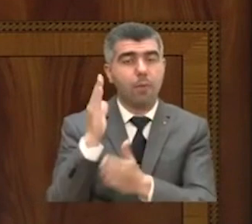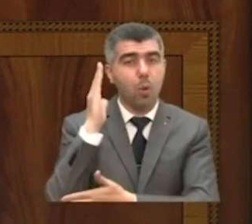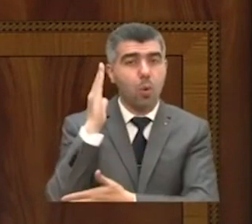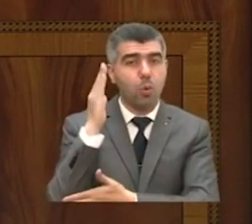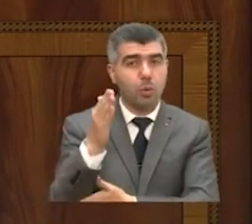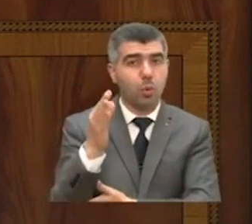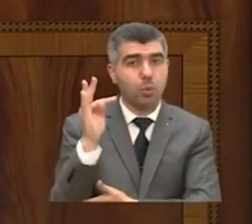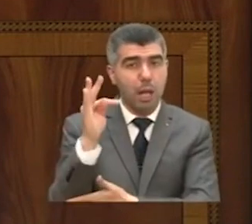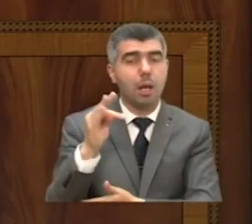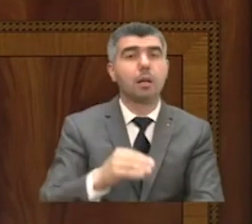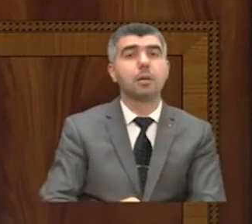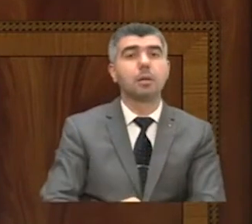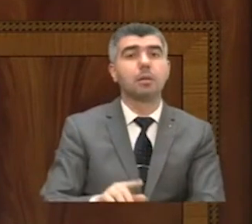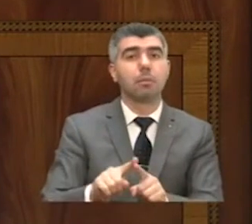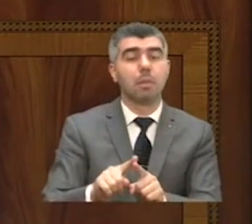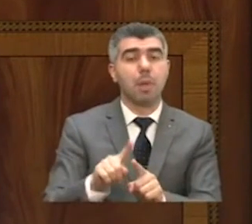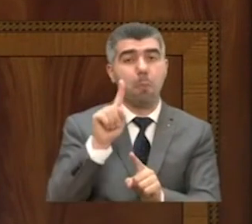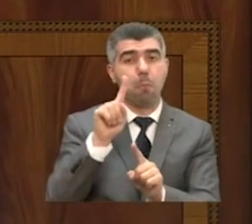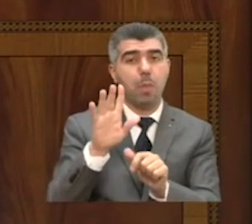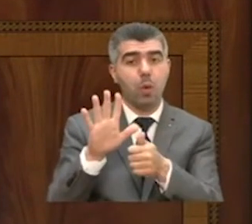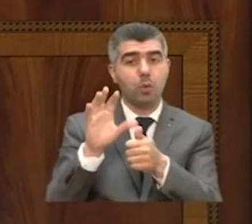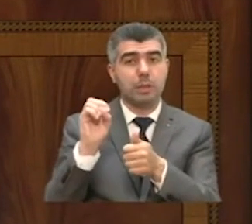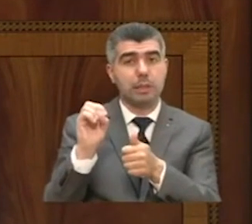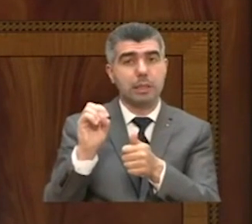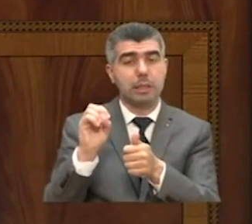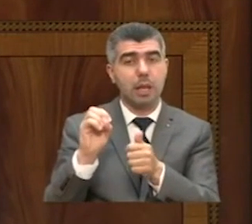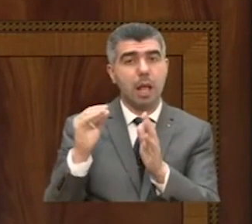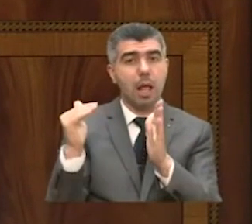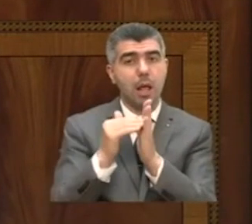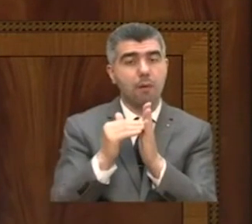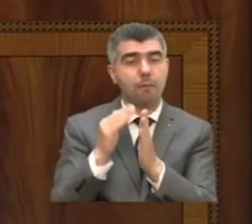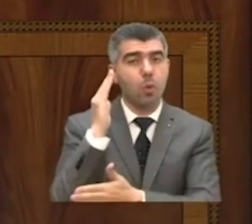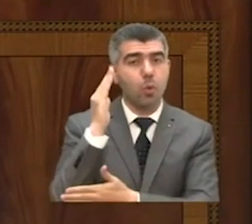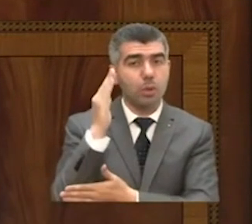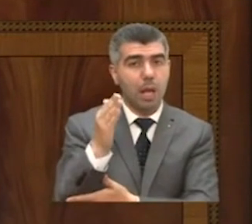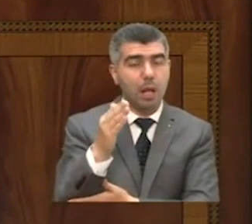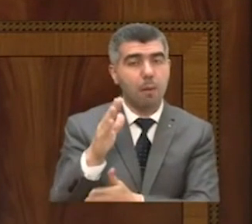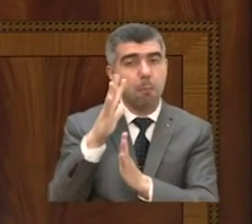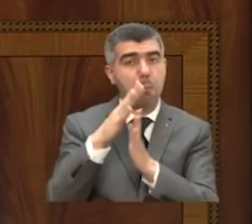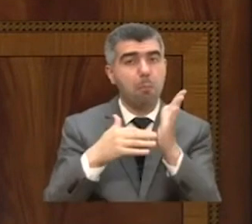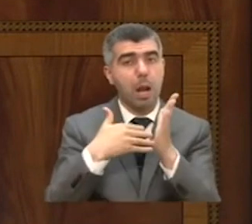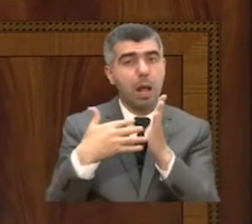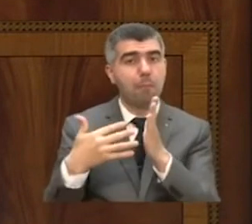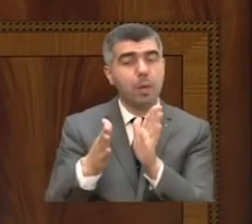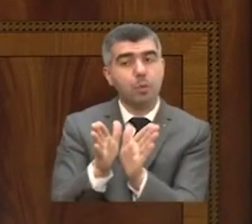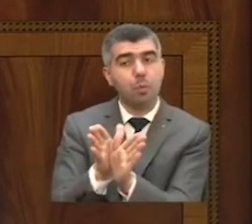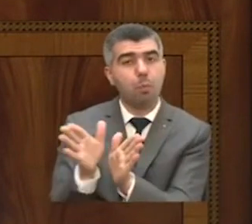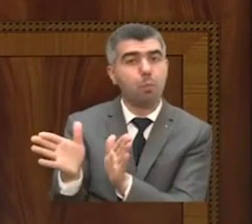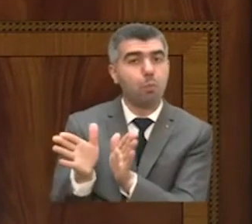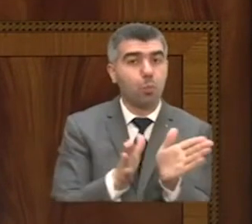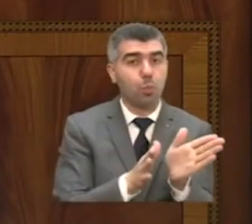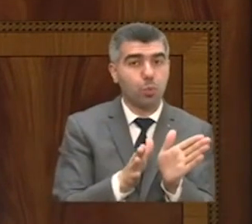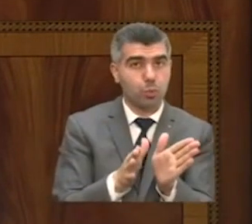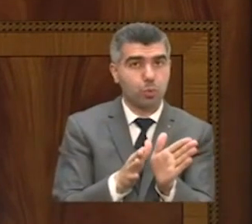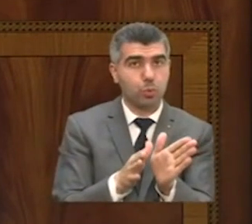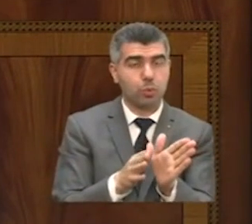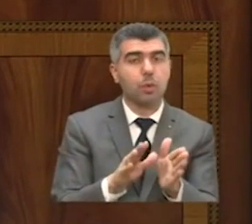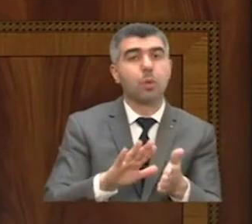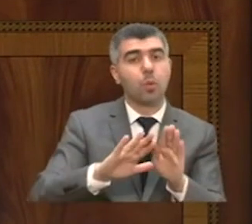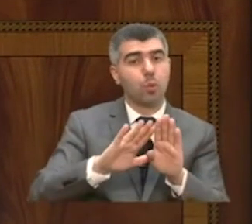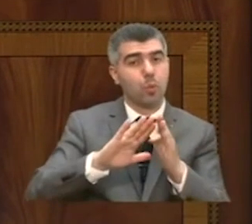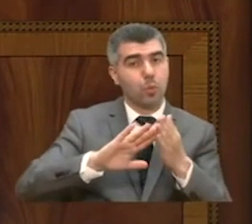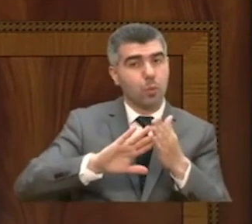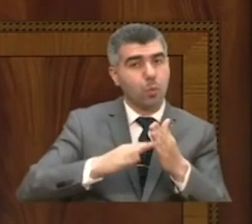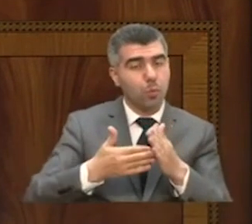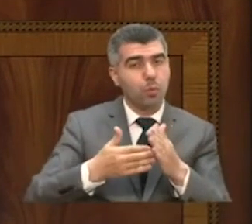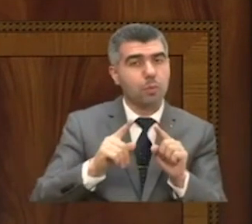تم إنجاز 61,000 هكتار. هذين البرنامجين سيمكنان من تغطية